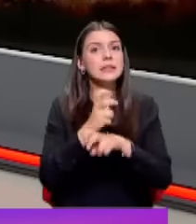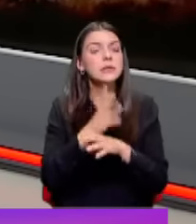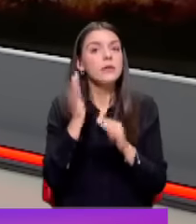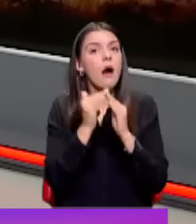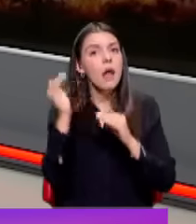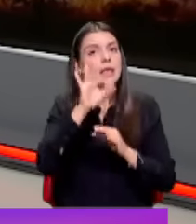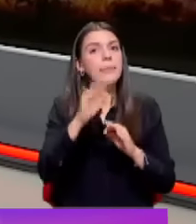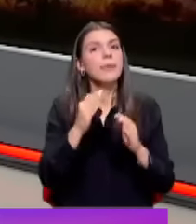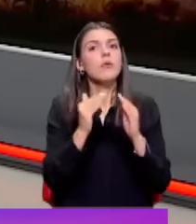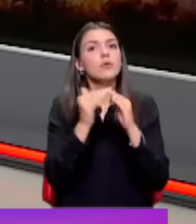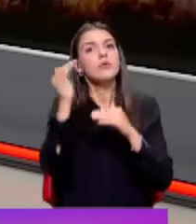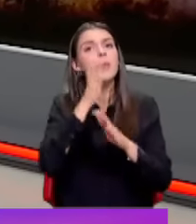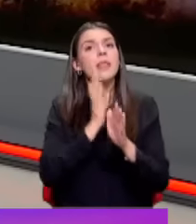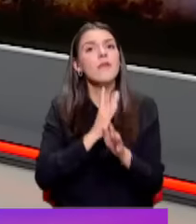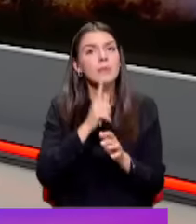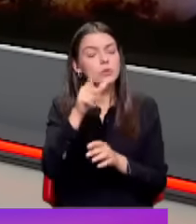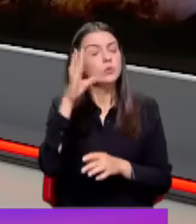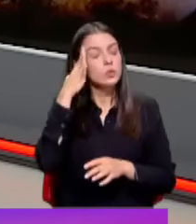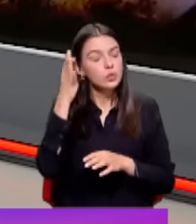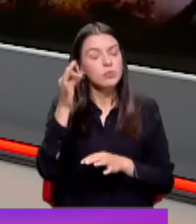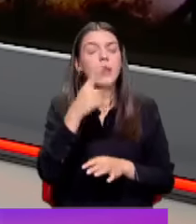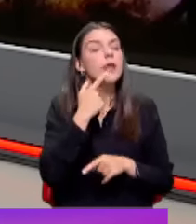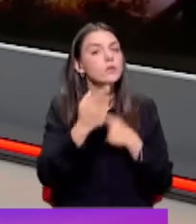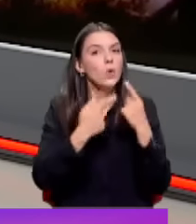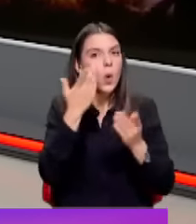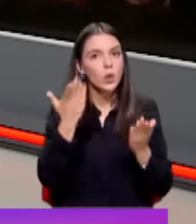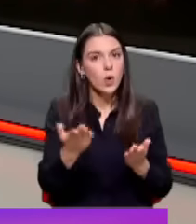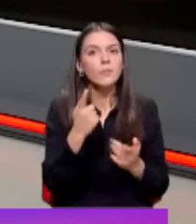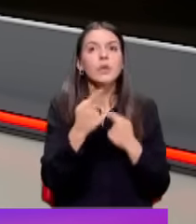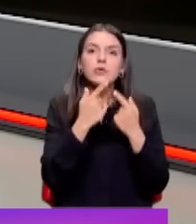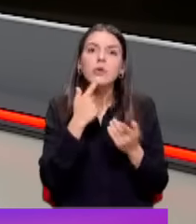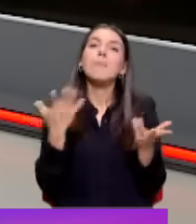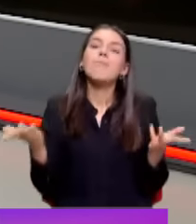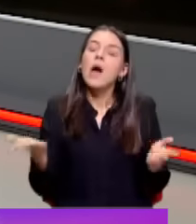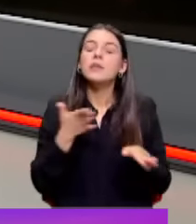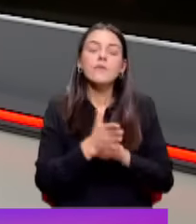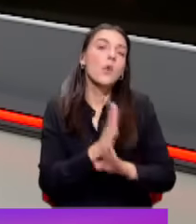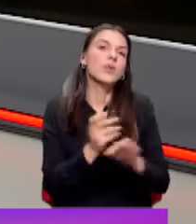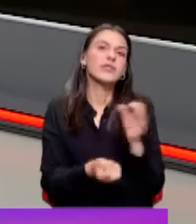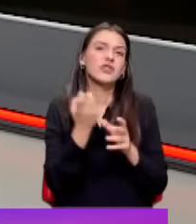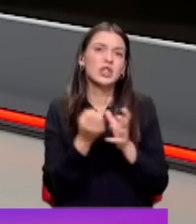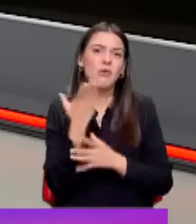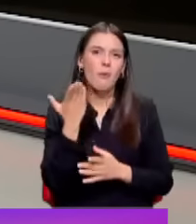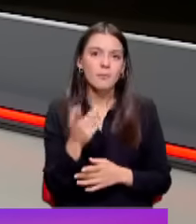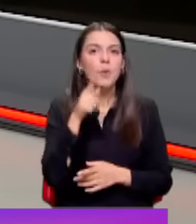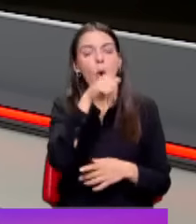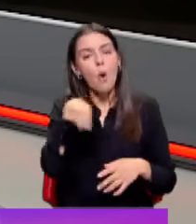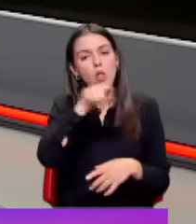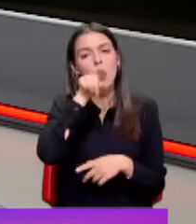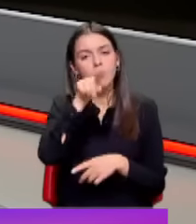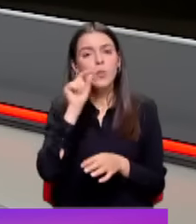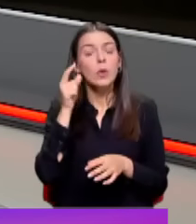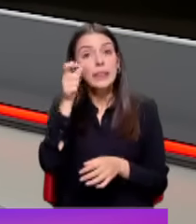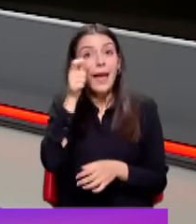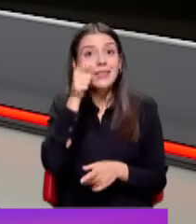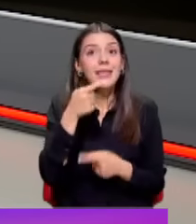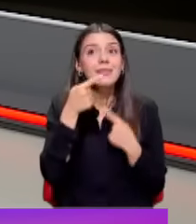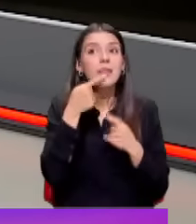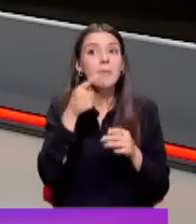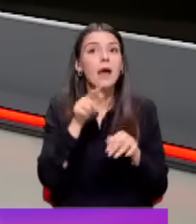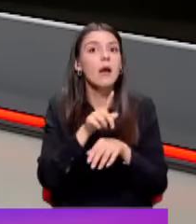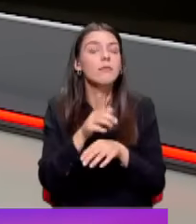edeceğini söylüyor uzmanlar. Söyledikleri de maalesef doğru çıkıyor. Peki onlar bu uyarıları yapıyor olmalarına rağmen